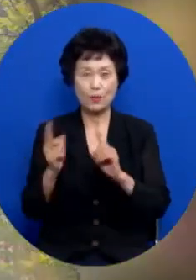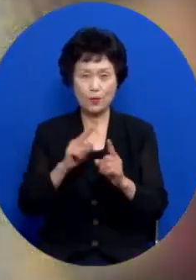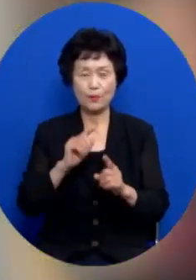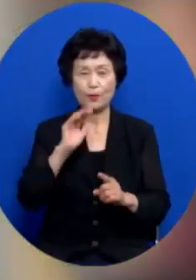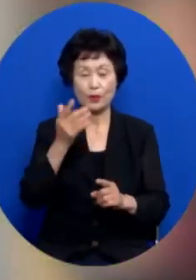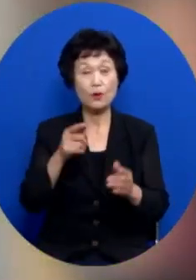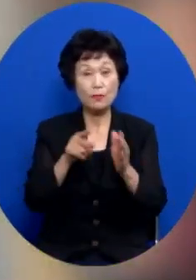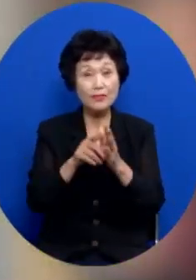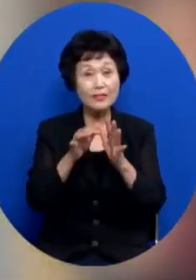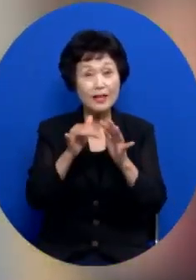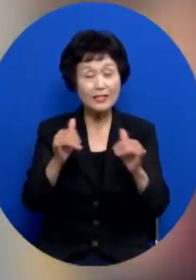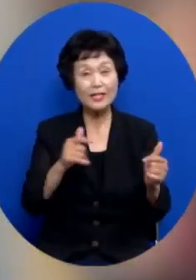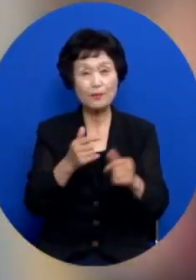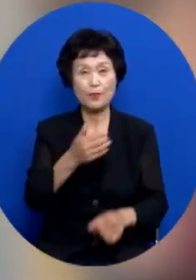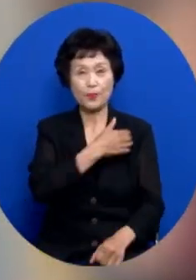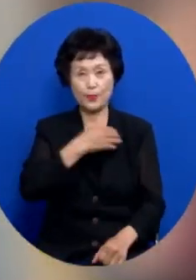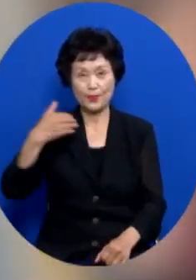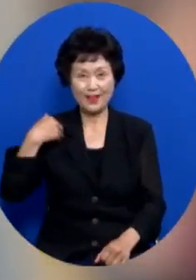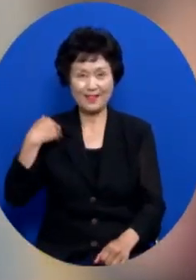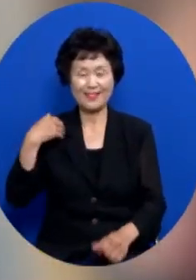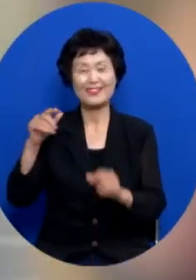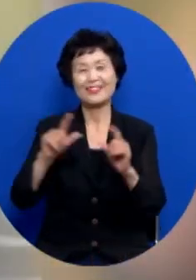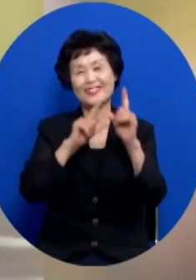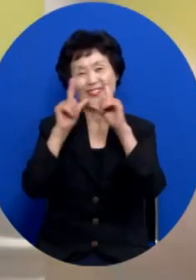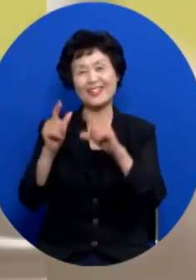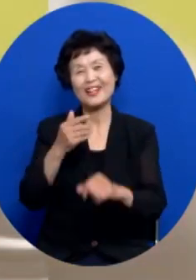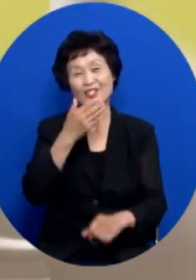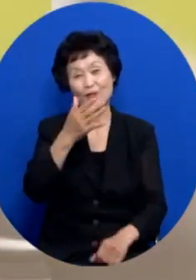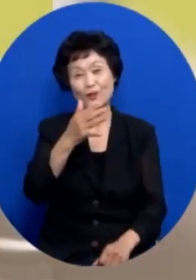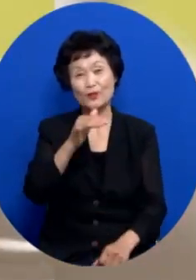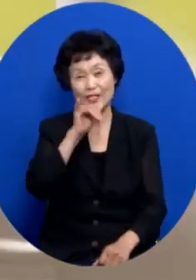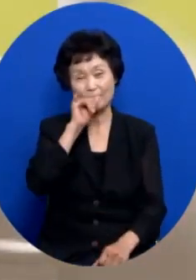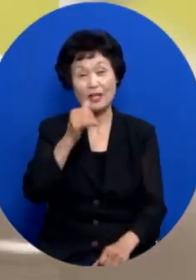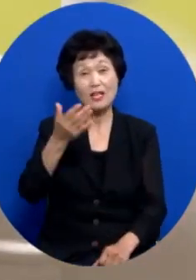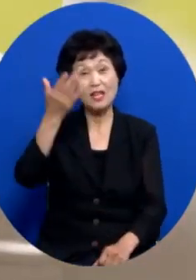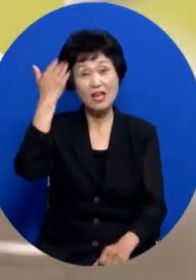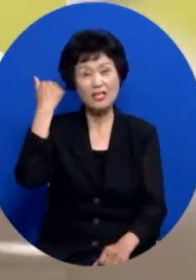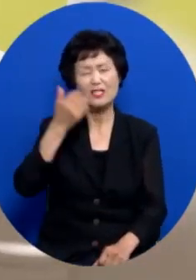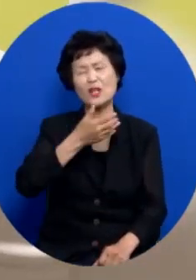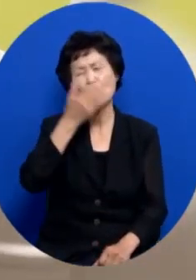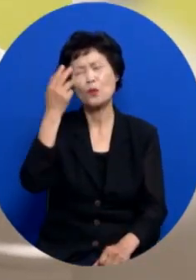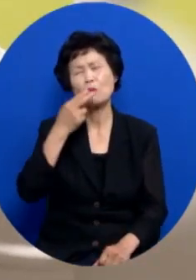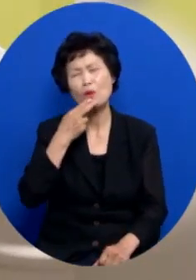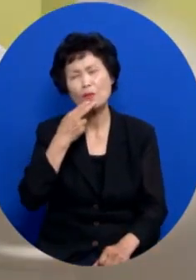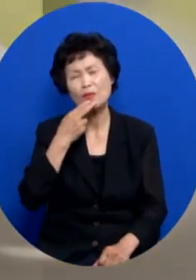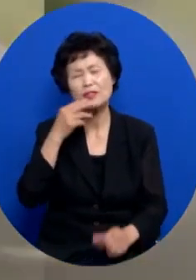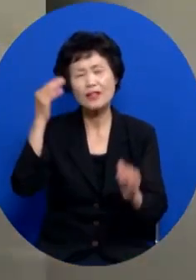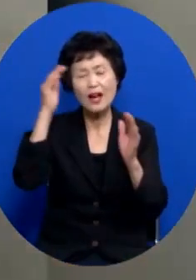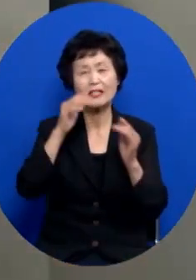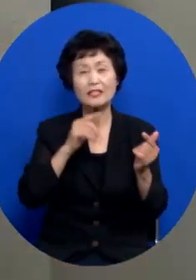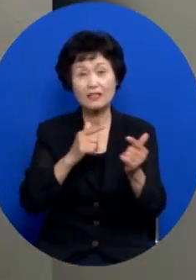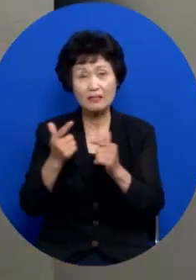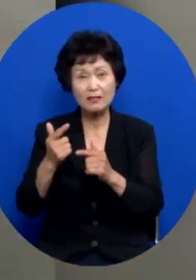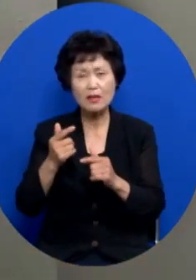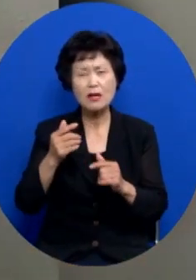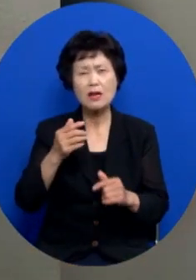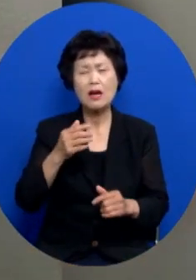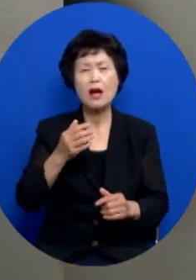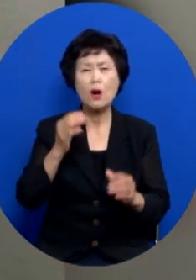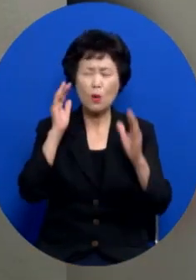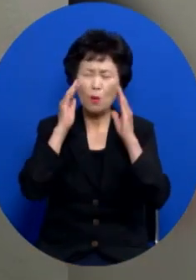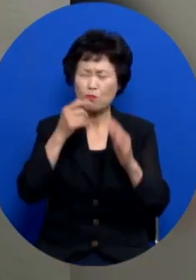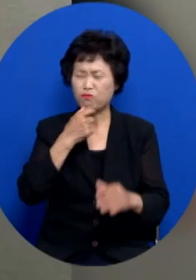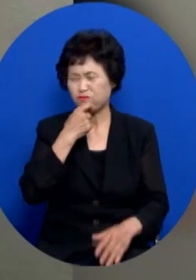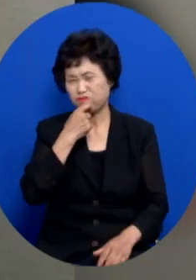자로서의 당당한 삶을 이루어가게 되죠. 그래서 꿈이 없던 학생들이 꿈을 찾게 되고 공부를 싫어했던 학생들이 공부를 해야